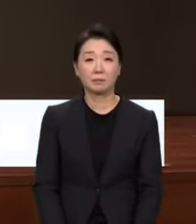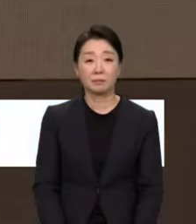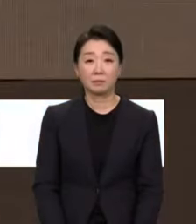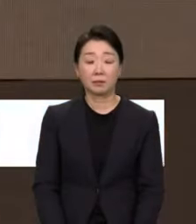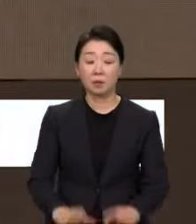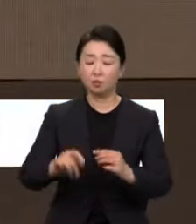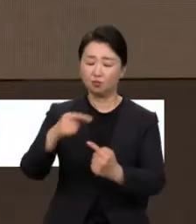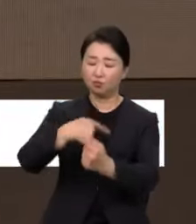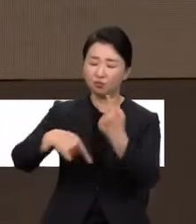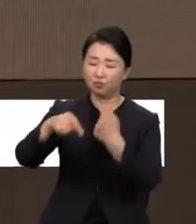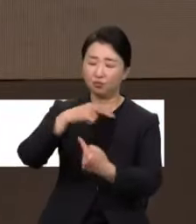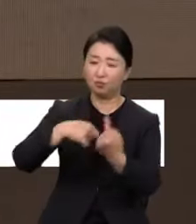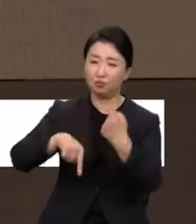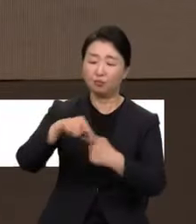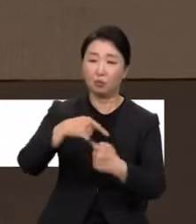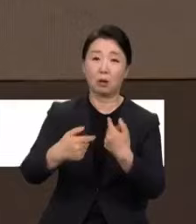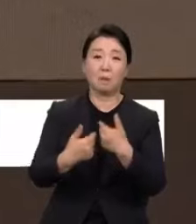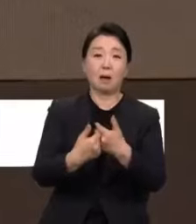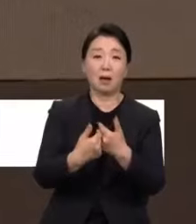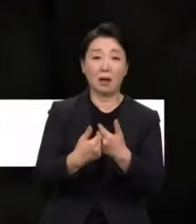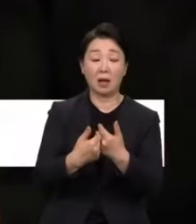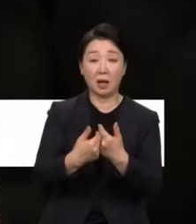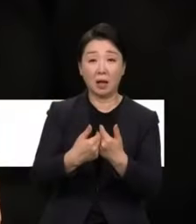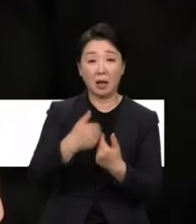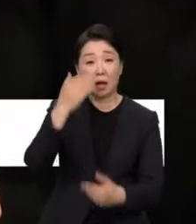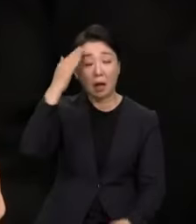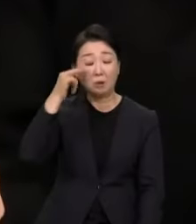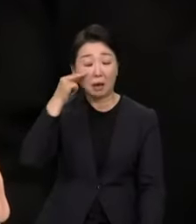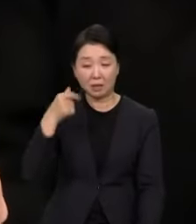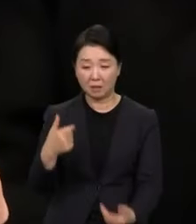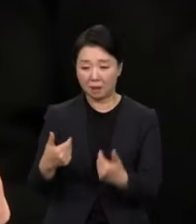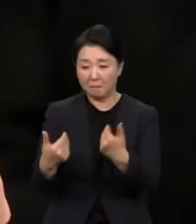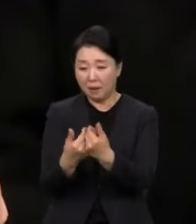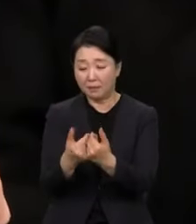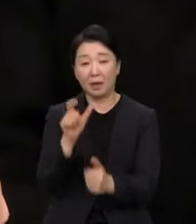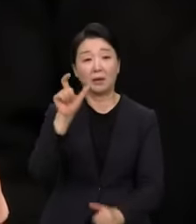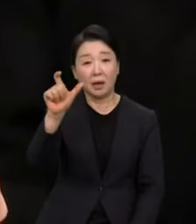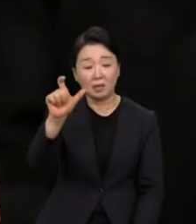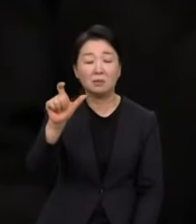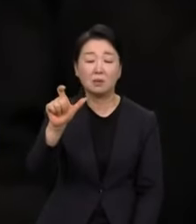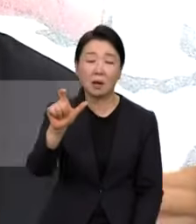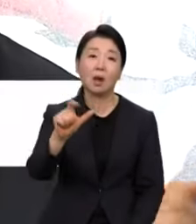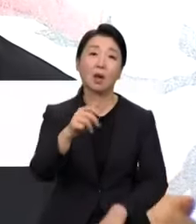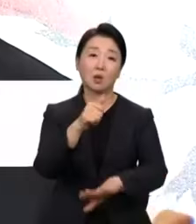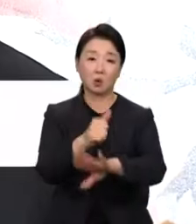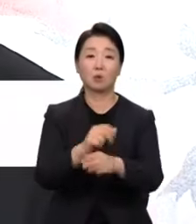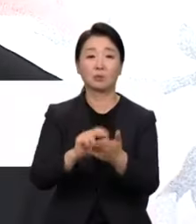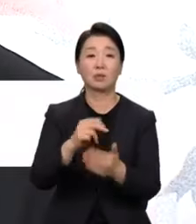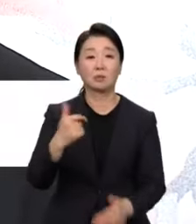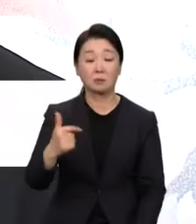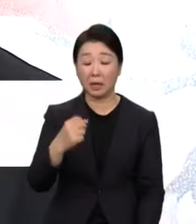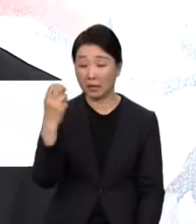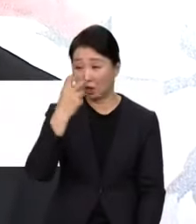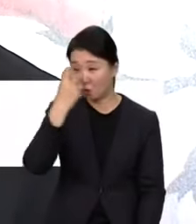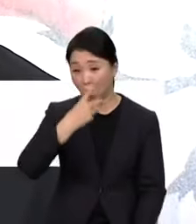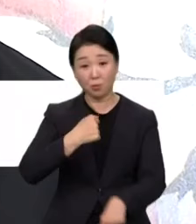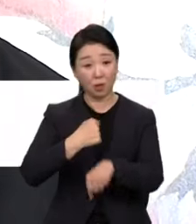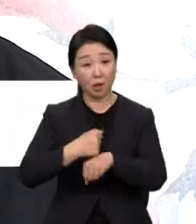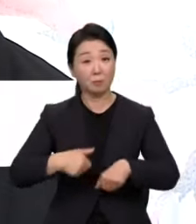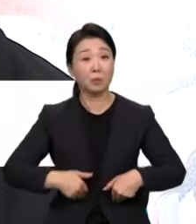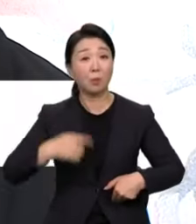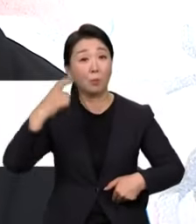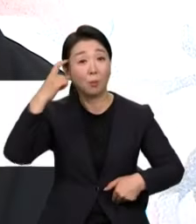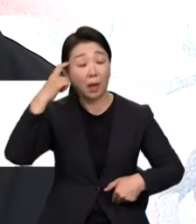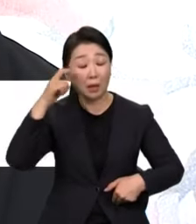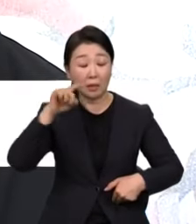부정하는 극우 성향 커뮤니티 일베 게시글을 공유한 사실도 도마 위에 올랐습니다. 재검토가 필요하다는 판단했던 건 했던 것은 그 문제